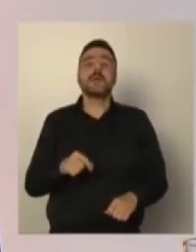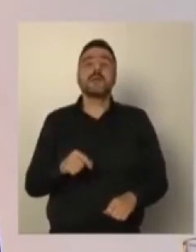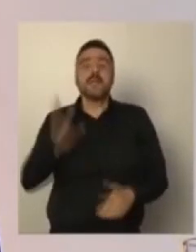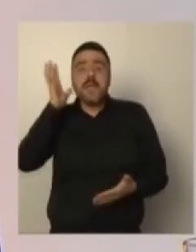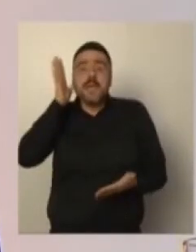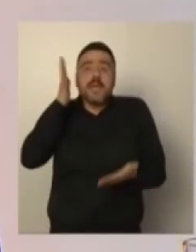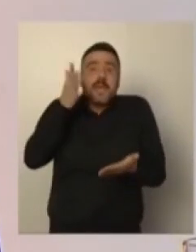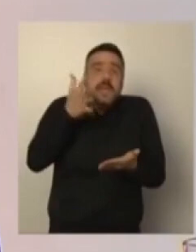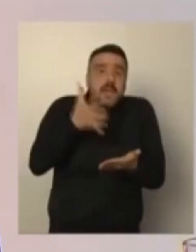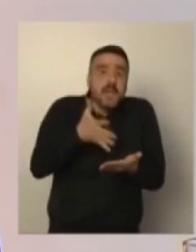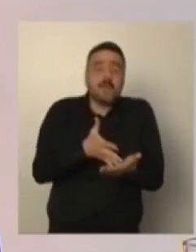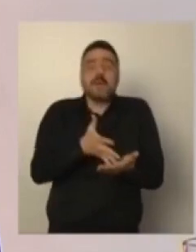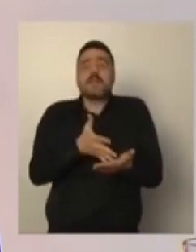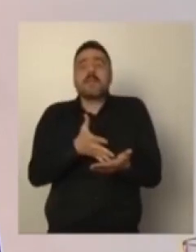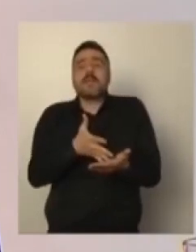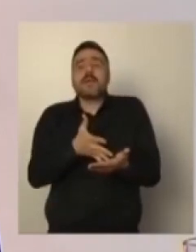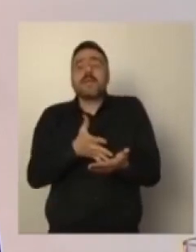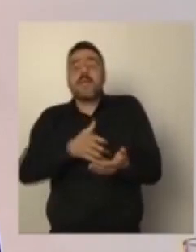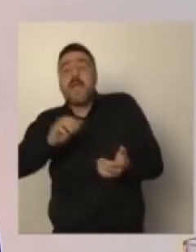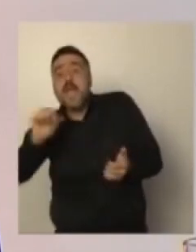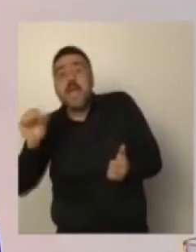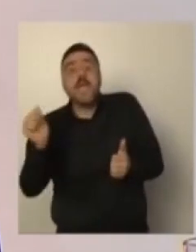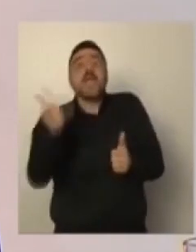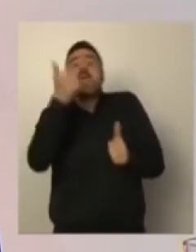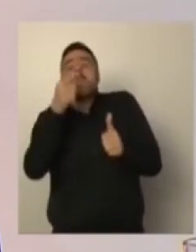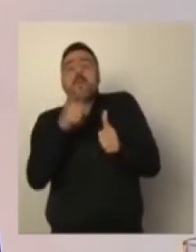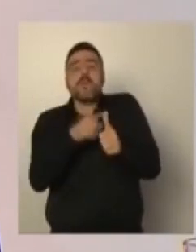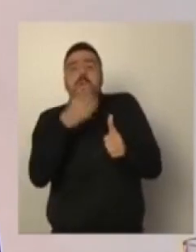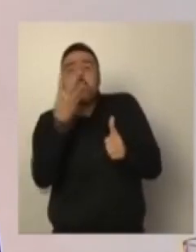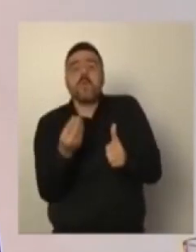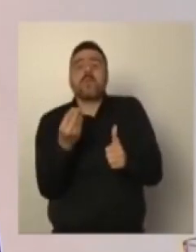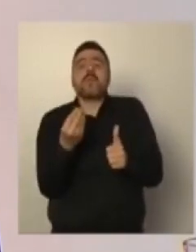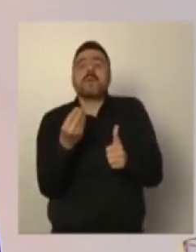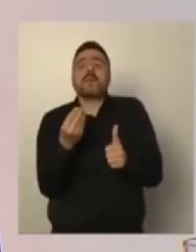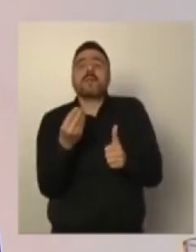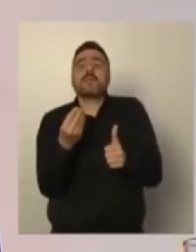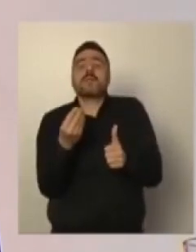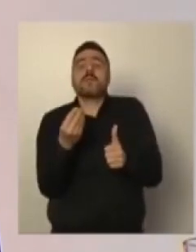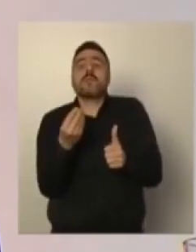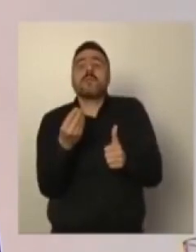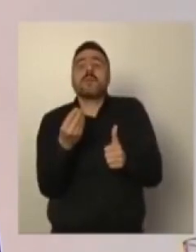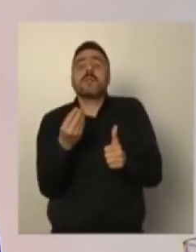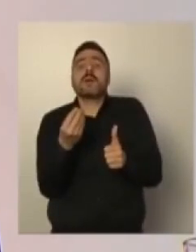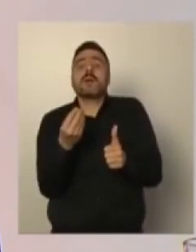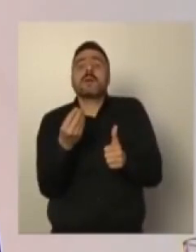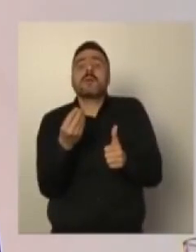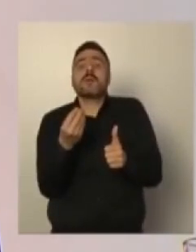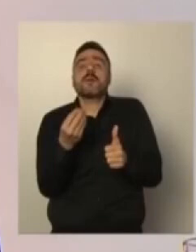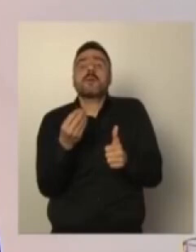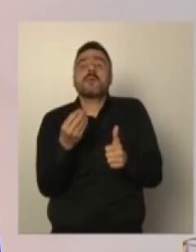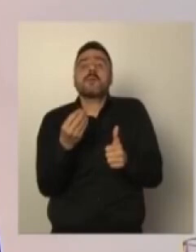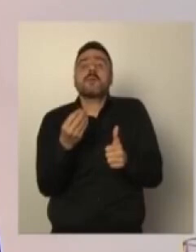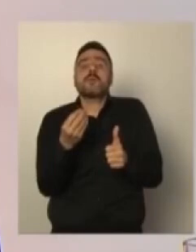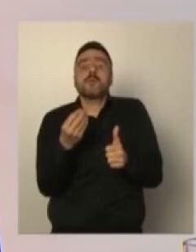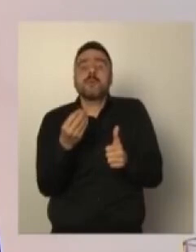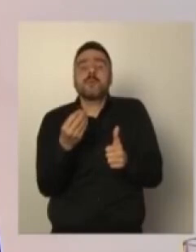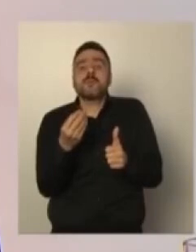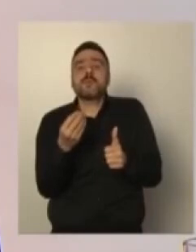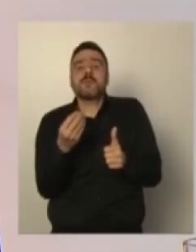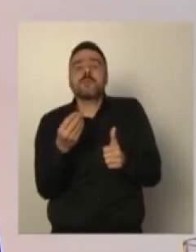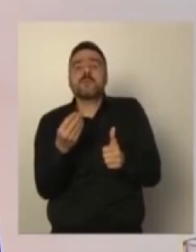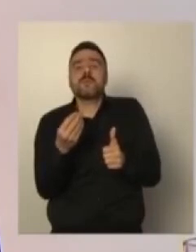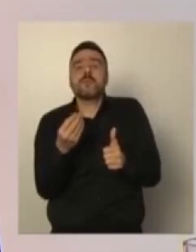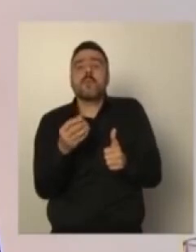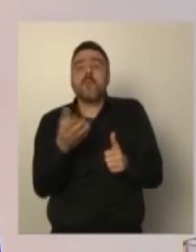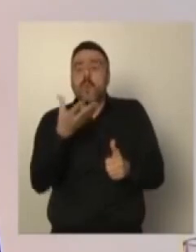ibadetlerin en önemlisi, dinin direği dediğimiz es-salatu imadü'd-din